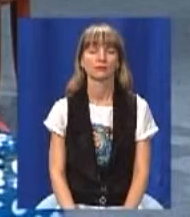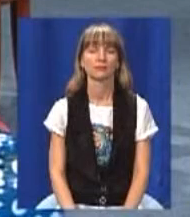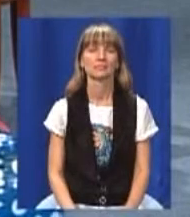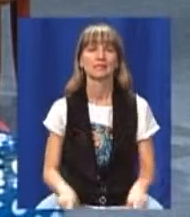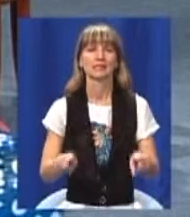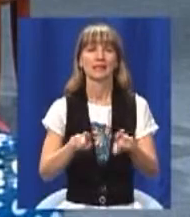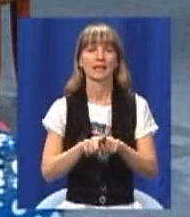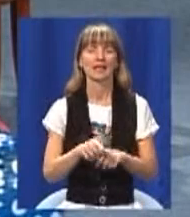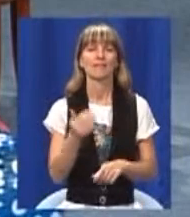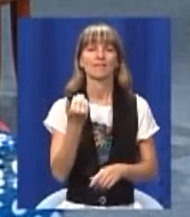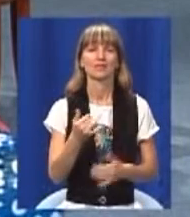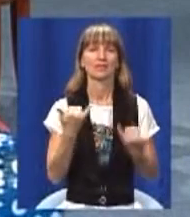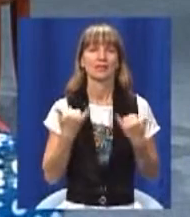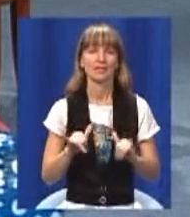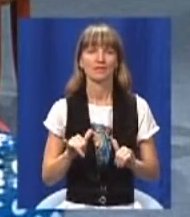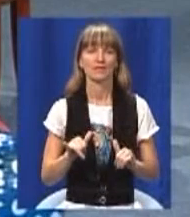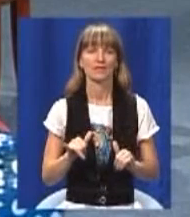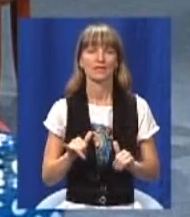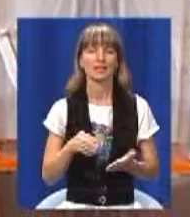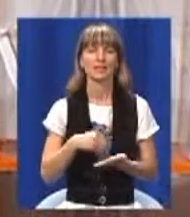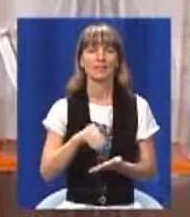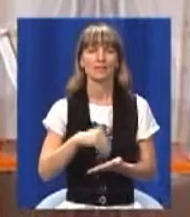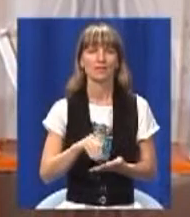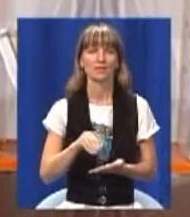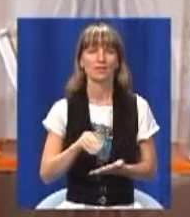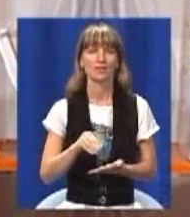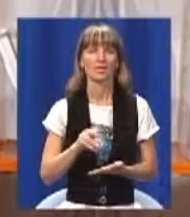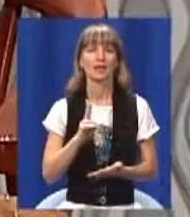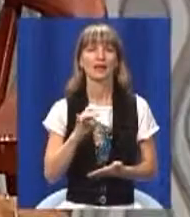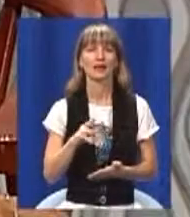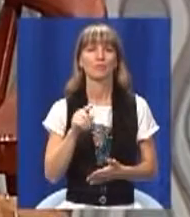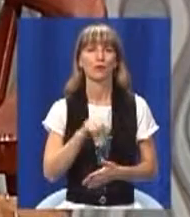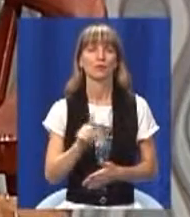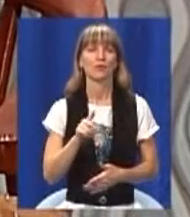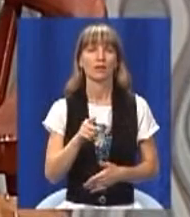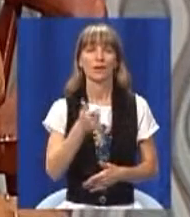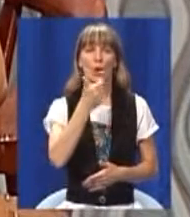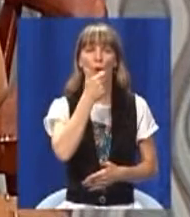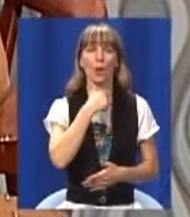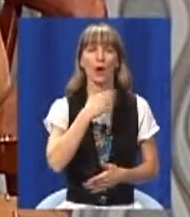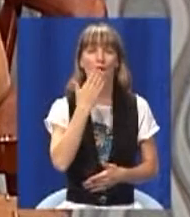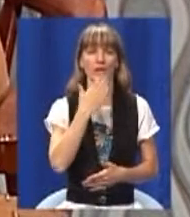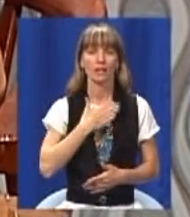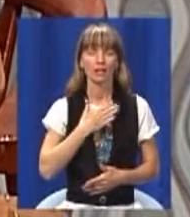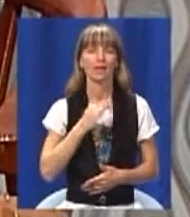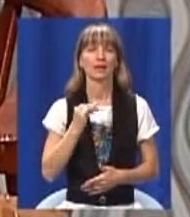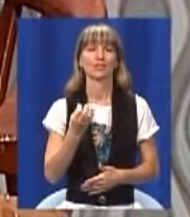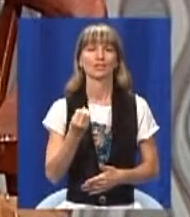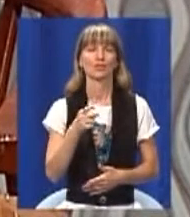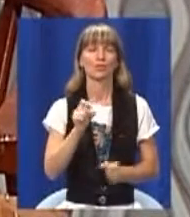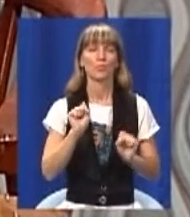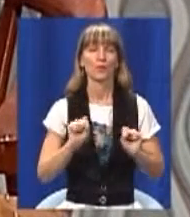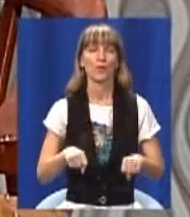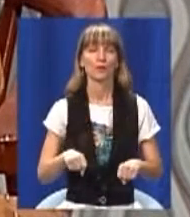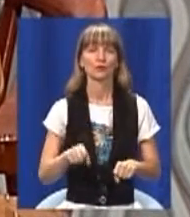Так, ось такі вони дивні свинки. Крім того, що вони охайні, так вони ще